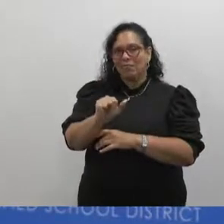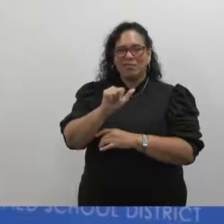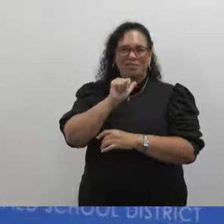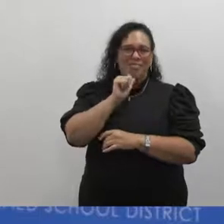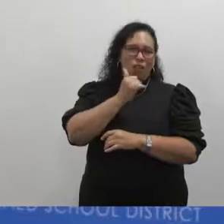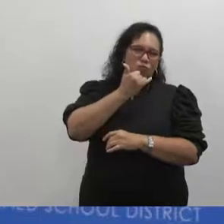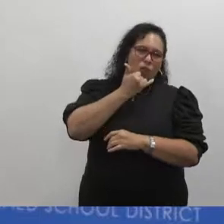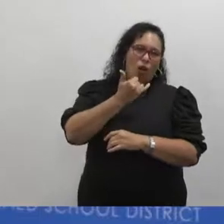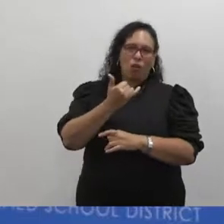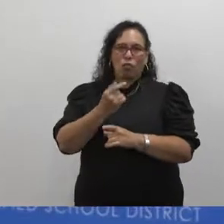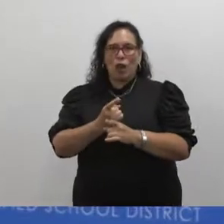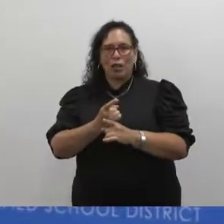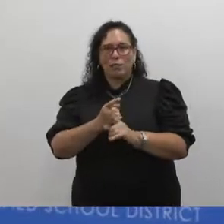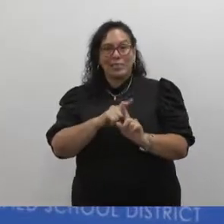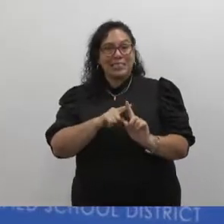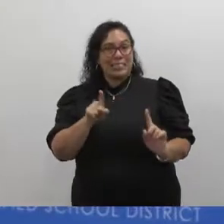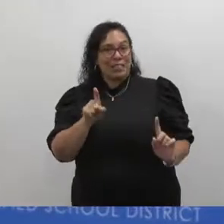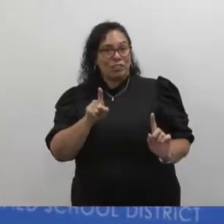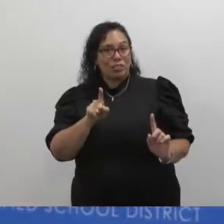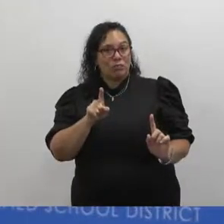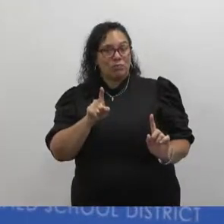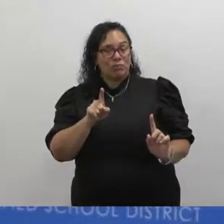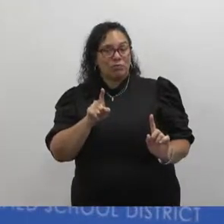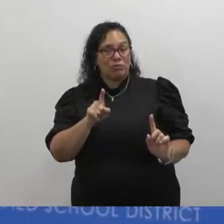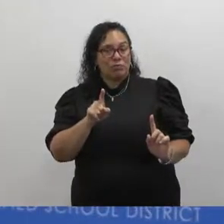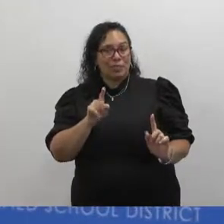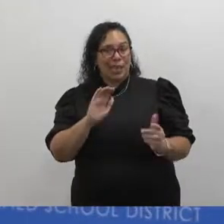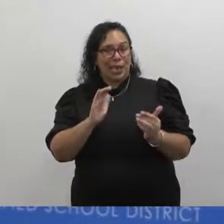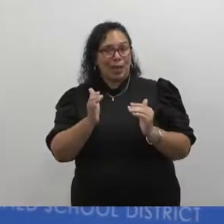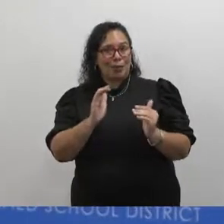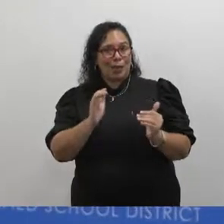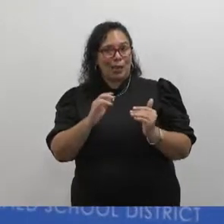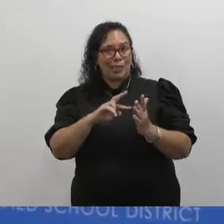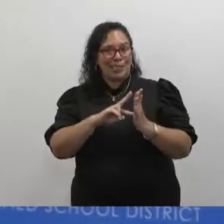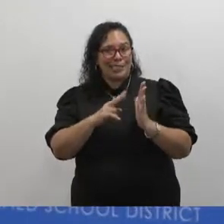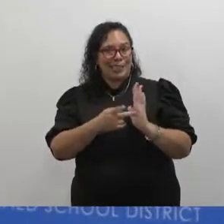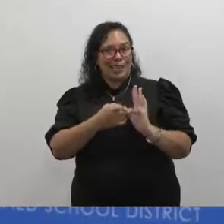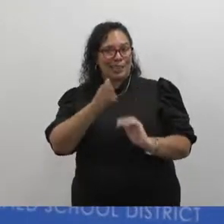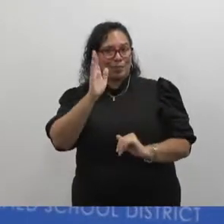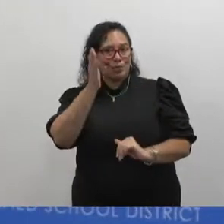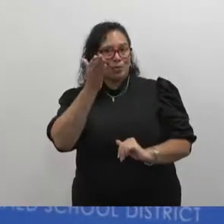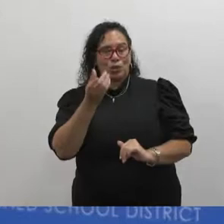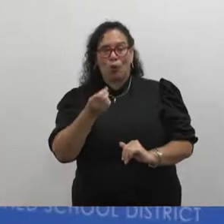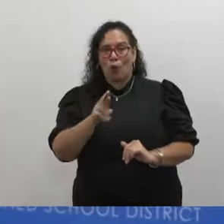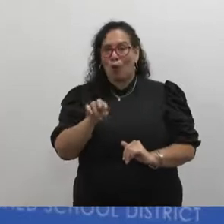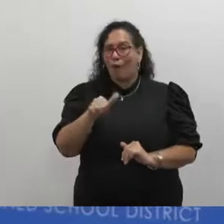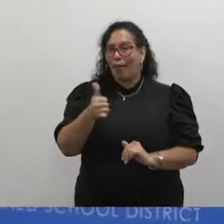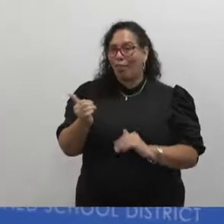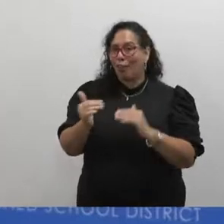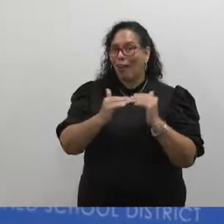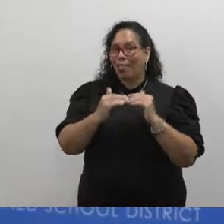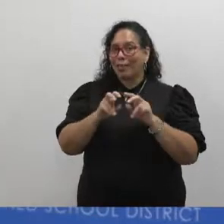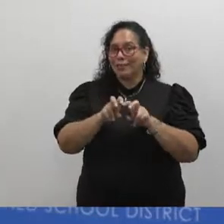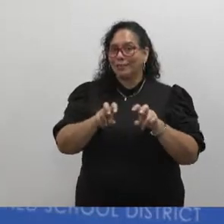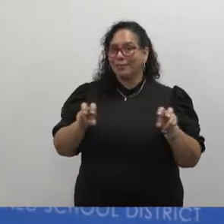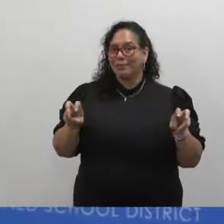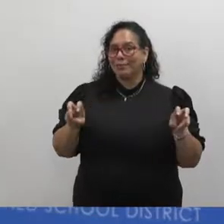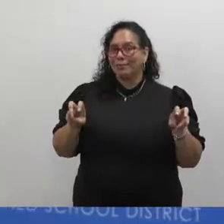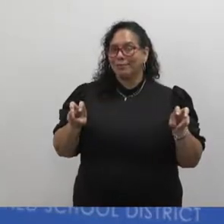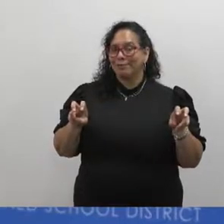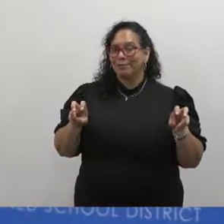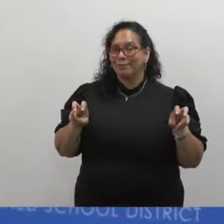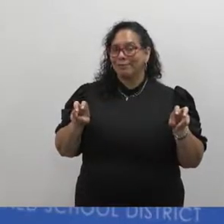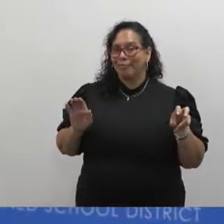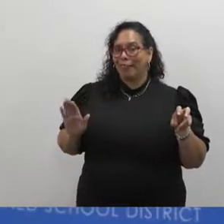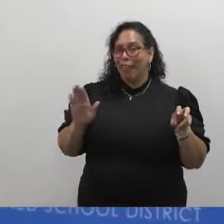khi mà ai mơ tên này khó mình khó rồi mới có trâu để bữa nào mơ khó qua nào phải play bị khó khnì à